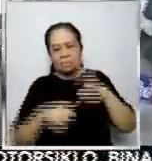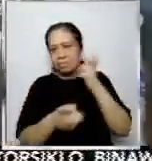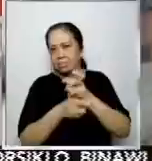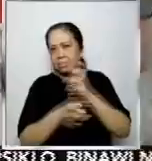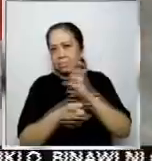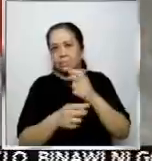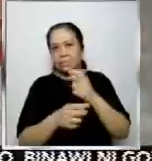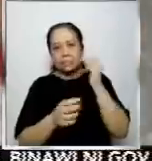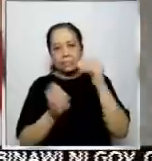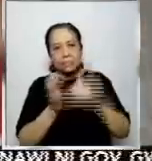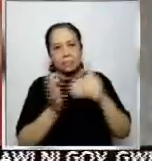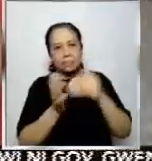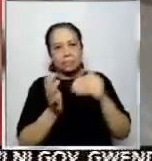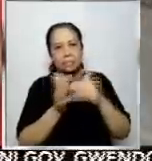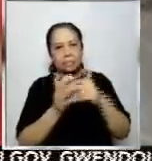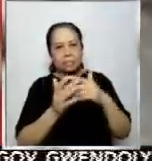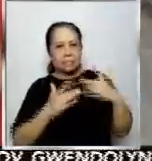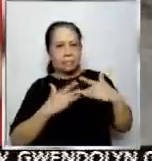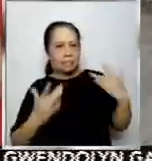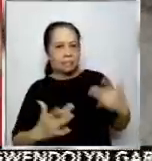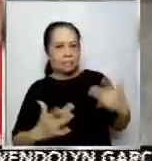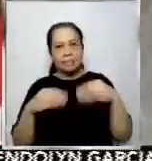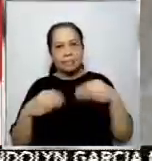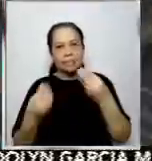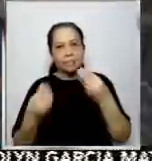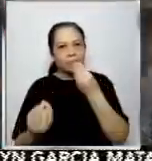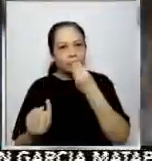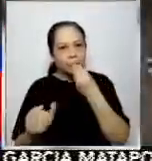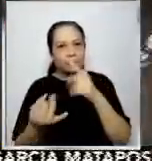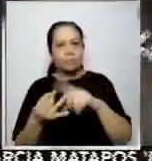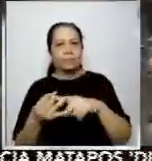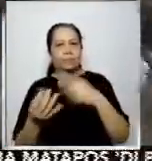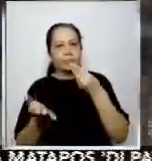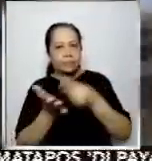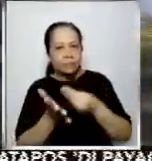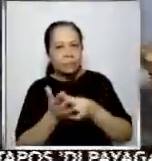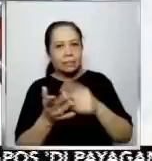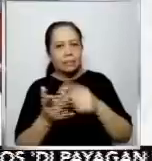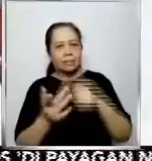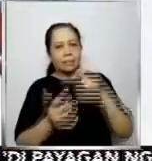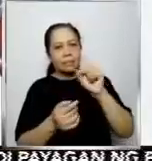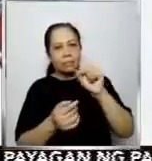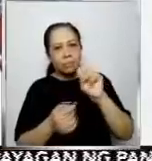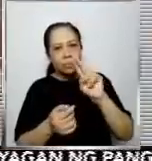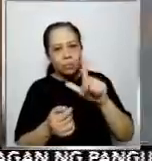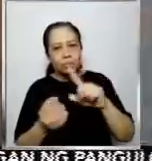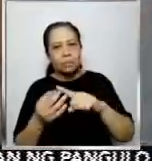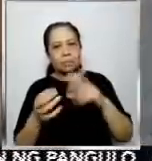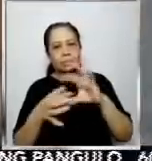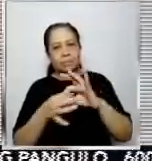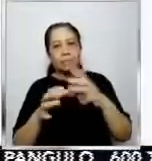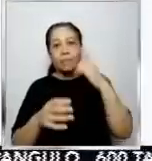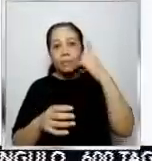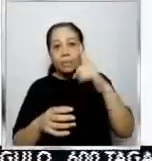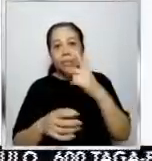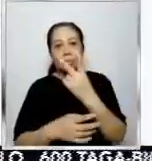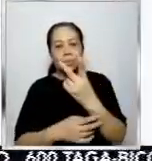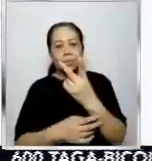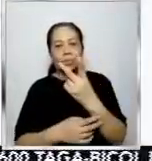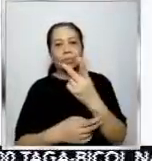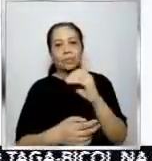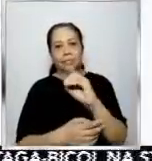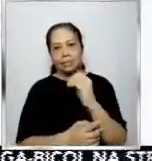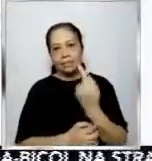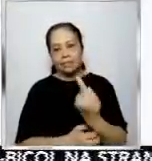ng tulong. May mga nagbigay ng pagkain, pera, gasol, pati kadena para sa kanyang dalawang alagang aso. Kasi sa